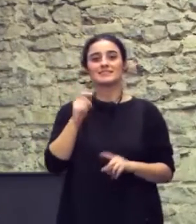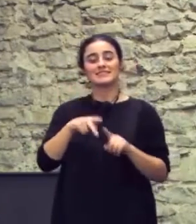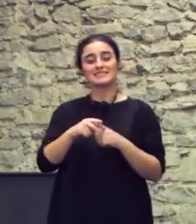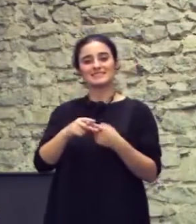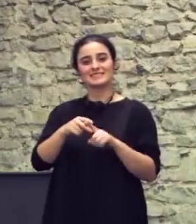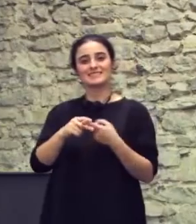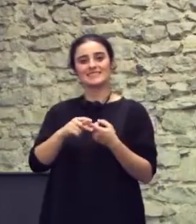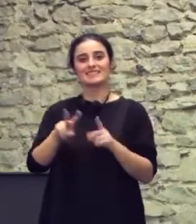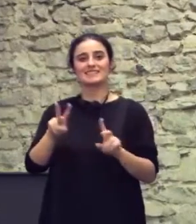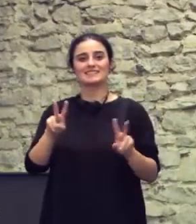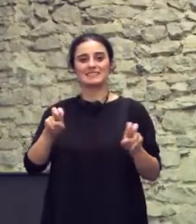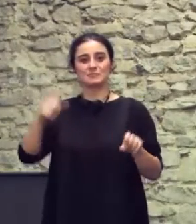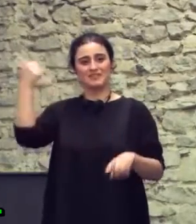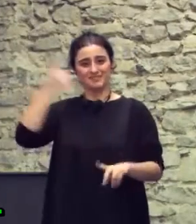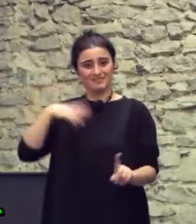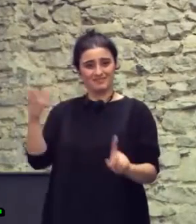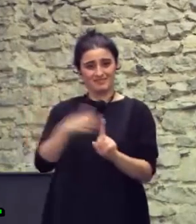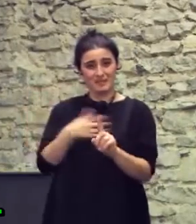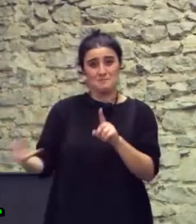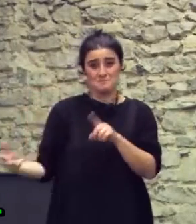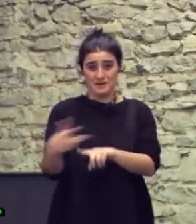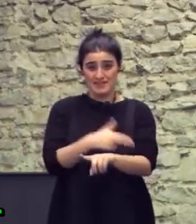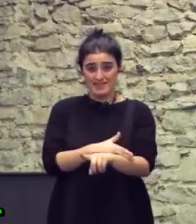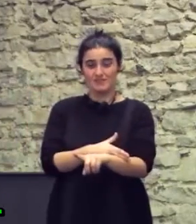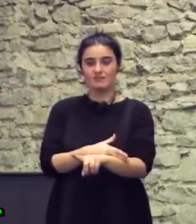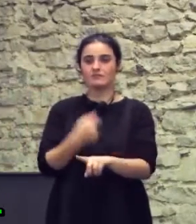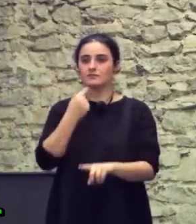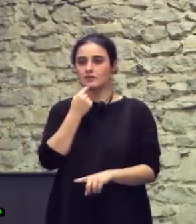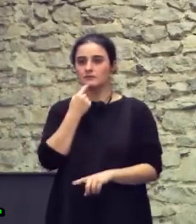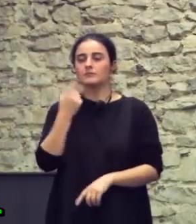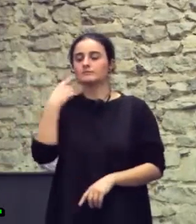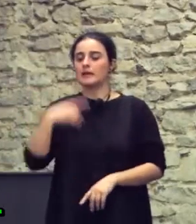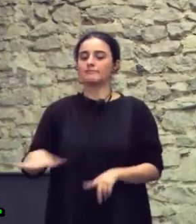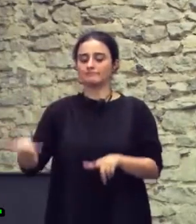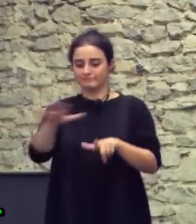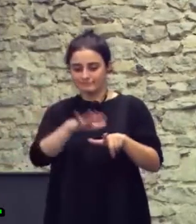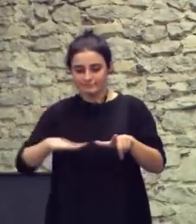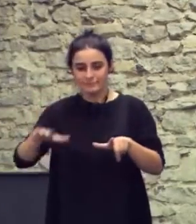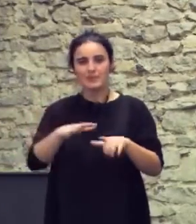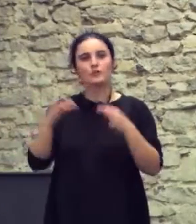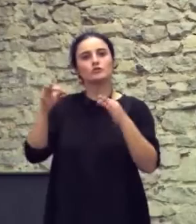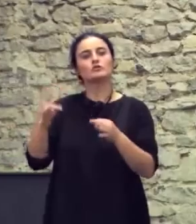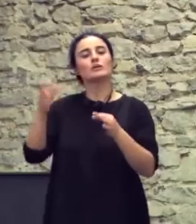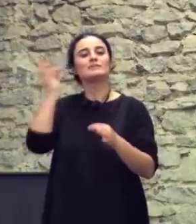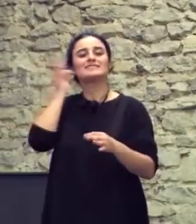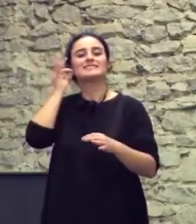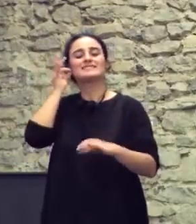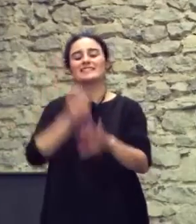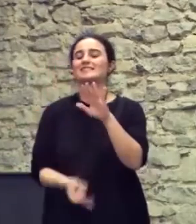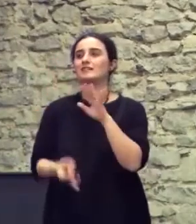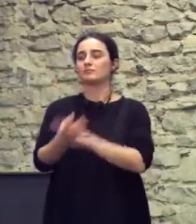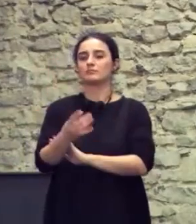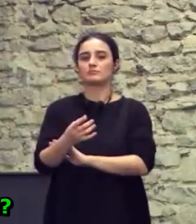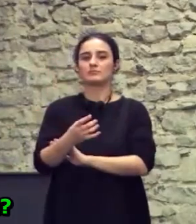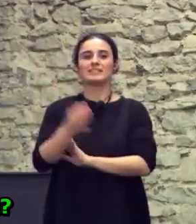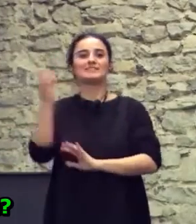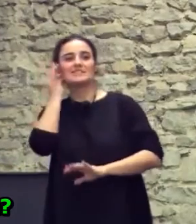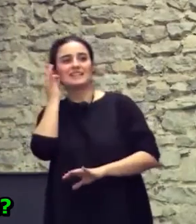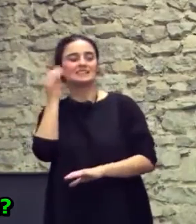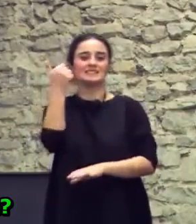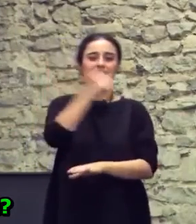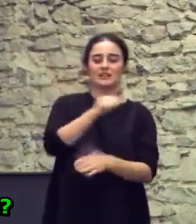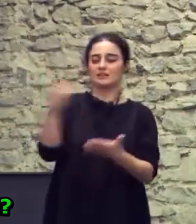ditugunean indarkeria matxistaren prebentzioarekin esaten dugu ben gauazen espazio seguro bat sortzera neskentzako eta neskak albo batera, mutilak beste alde batera eta